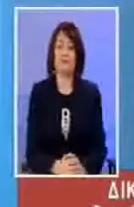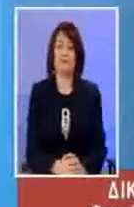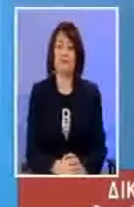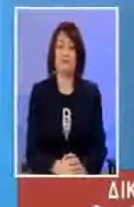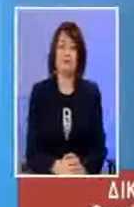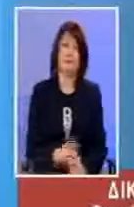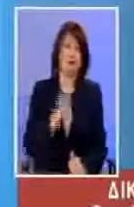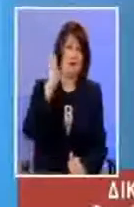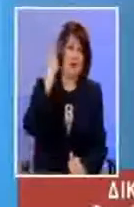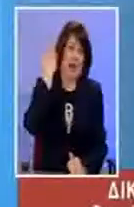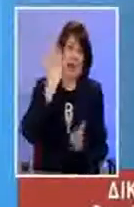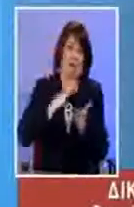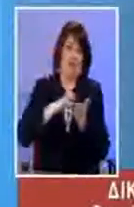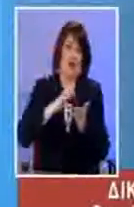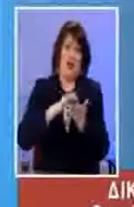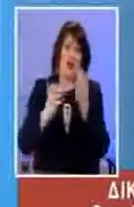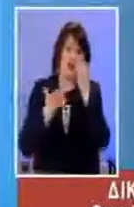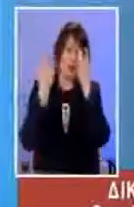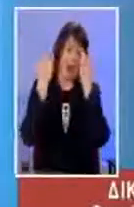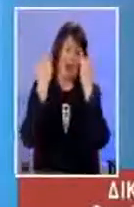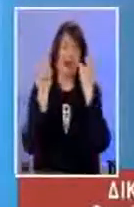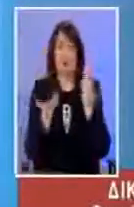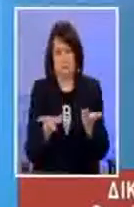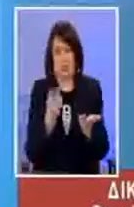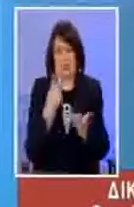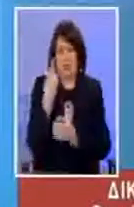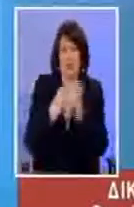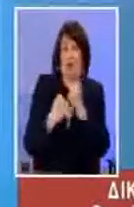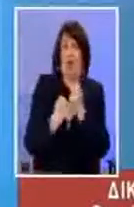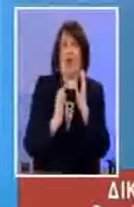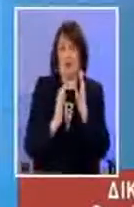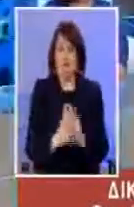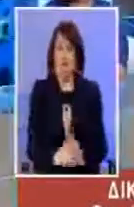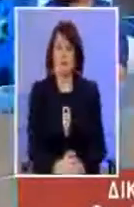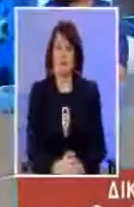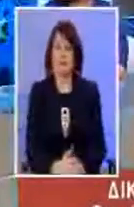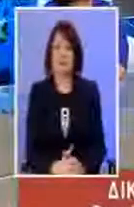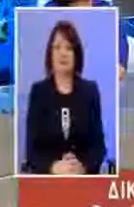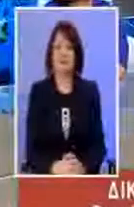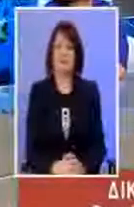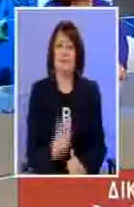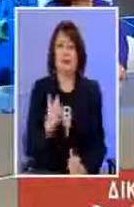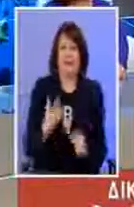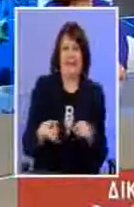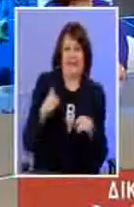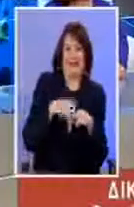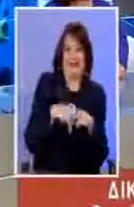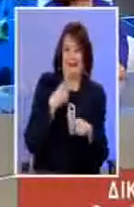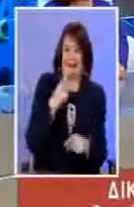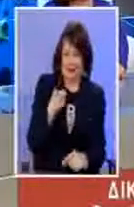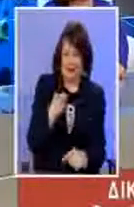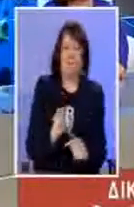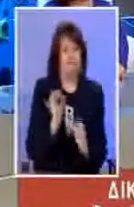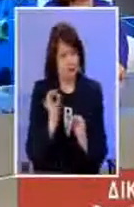ήταν 2 ετών, ναι, ας πούμε. Όχι, βέβαια. Ακριβώς, αυτό το τονίζω. Να συμπληρώσω και... Βεβαίως.